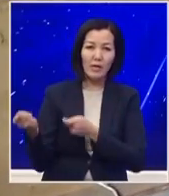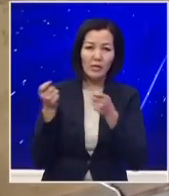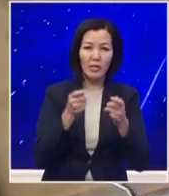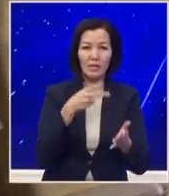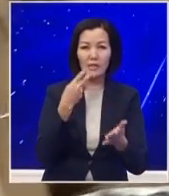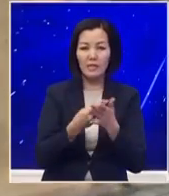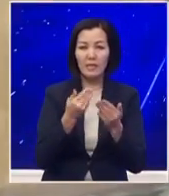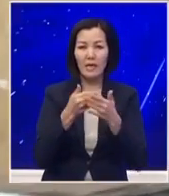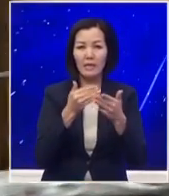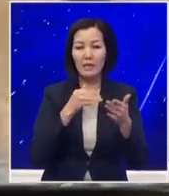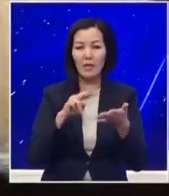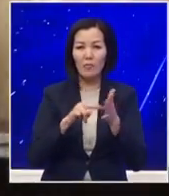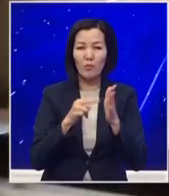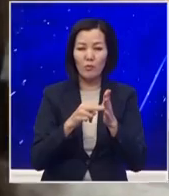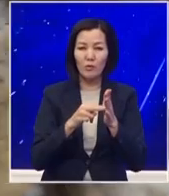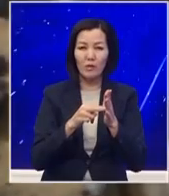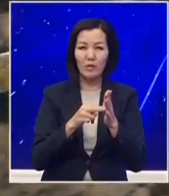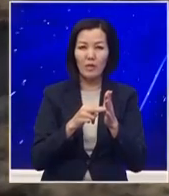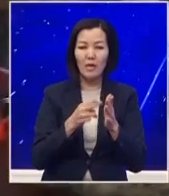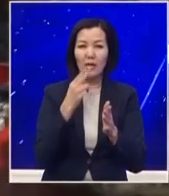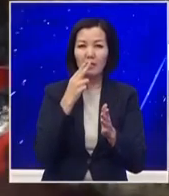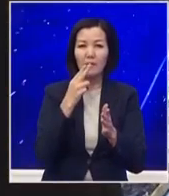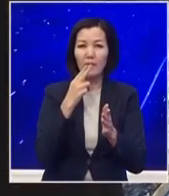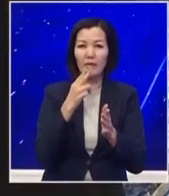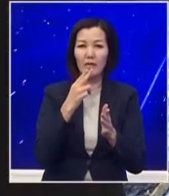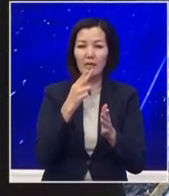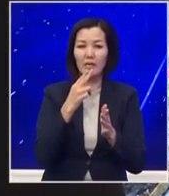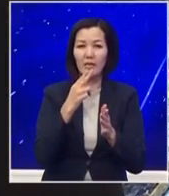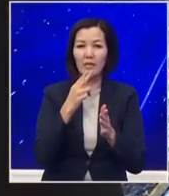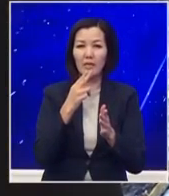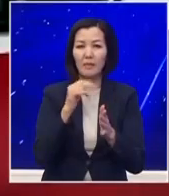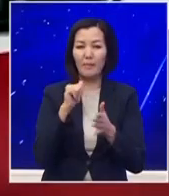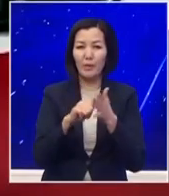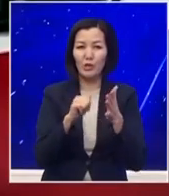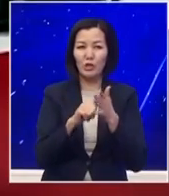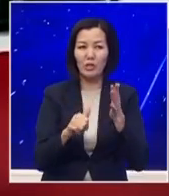ала болжам бойынша өрттің шығу себебі темекі тұқылының сөнбей қалуы.